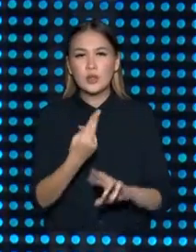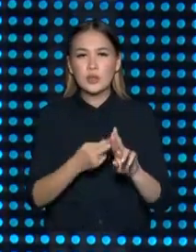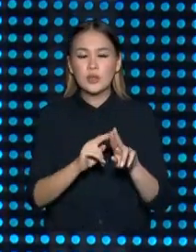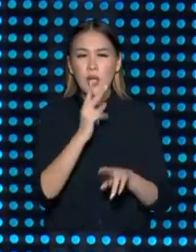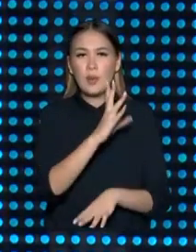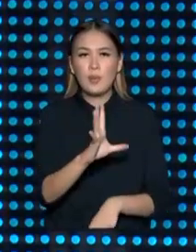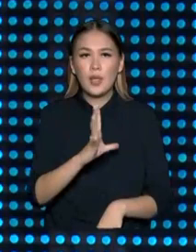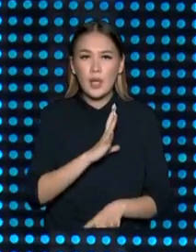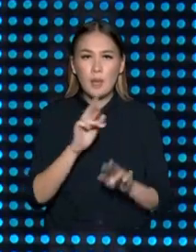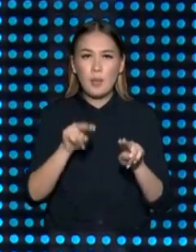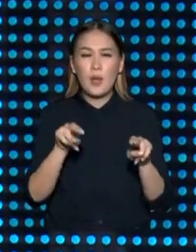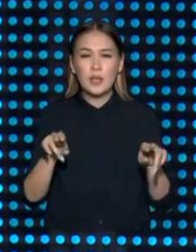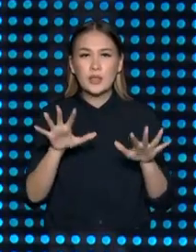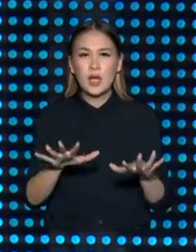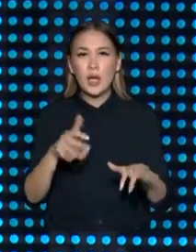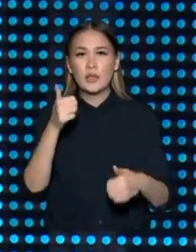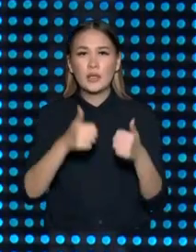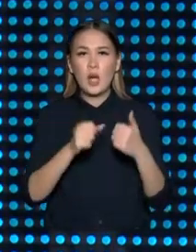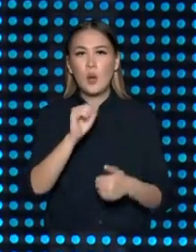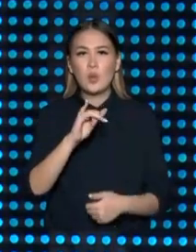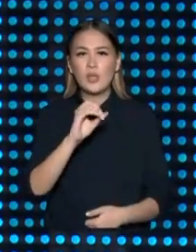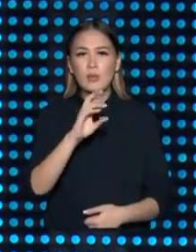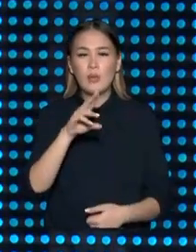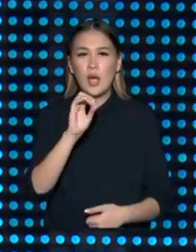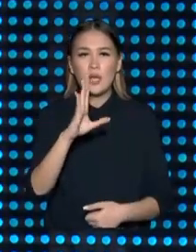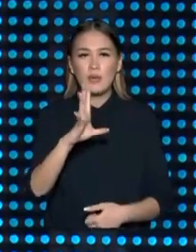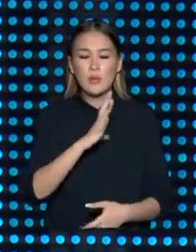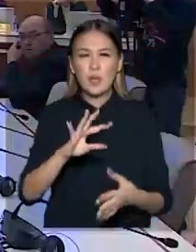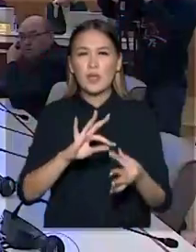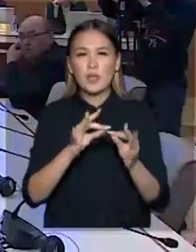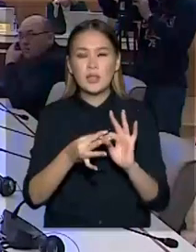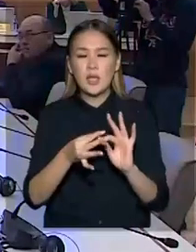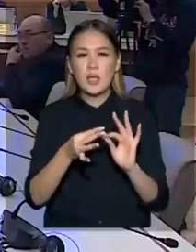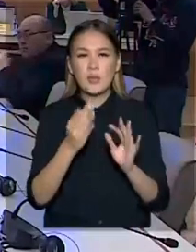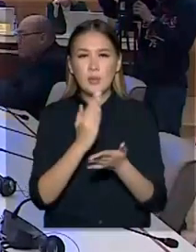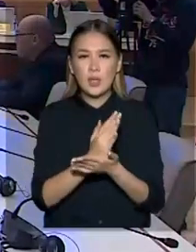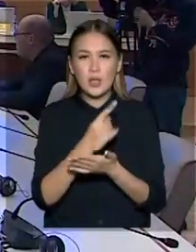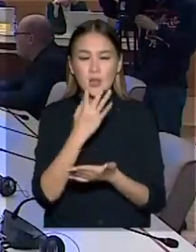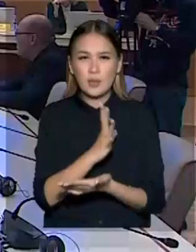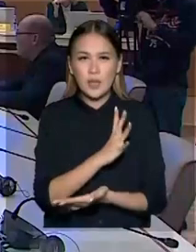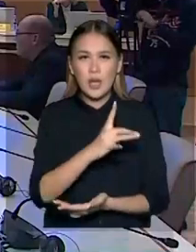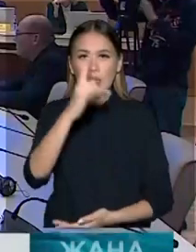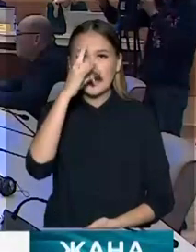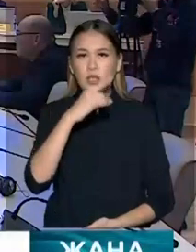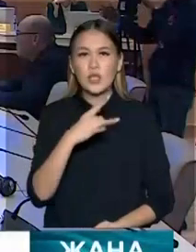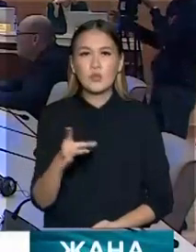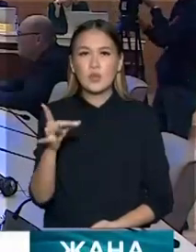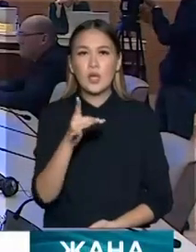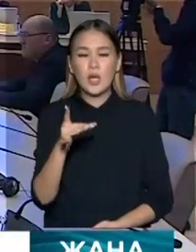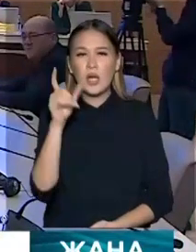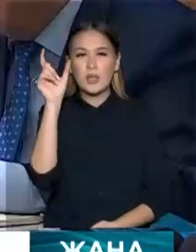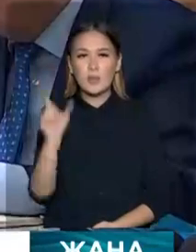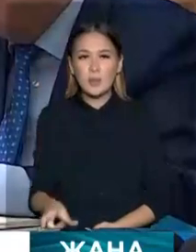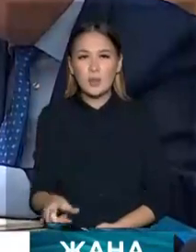социал-демократиялық партиясы атынан кандидат Нұрлан Әуесбаев барлық талаптарға сай келетін мәлімдеді. Ол Қазақстан Республикасының